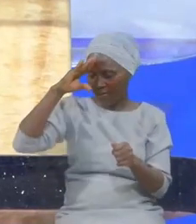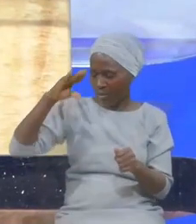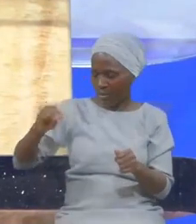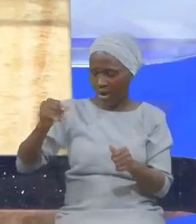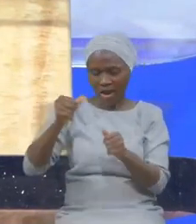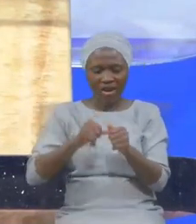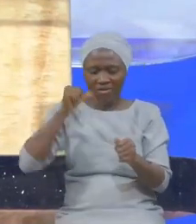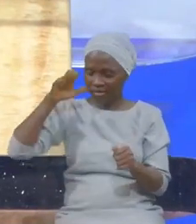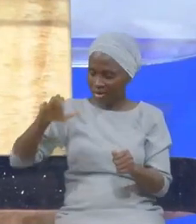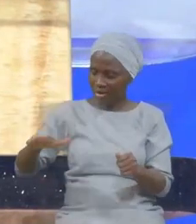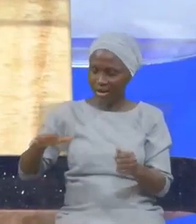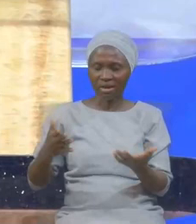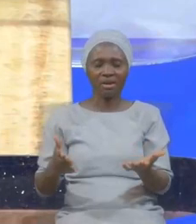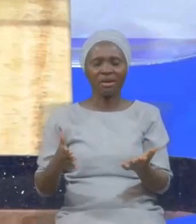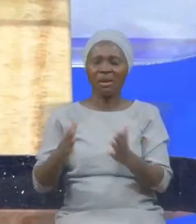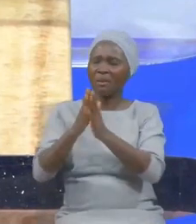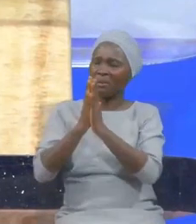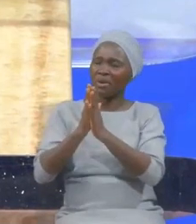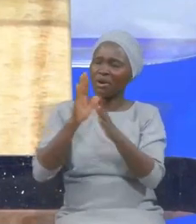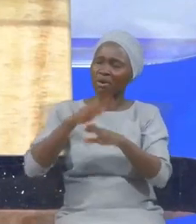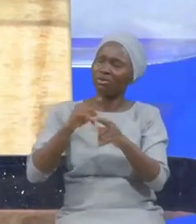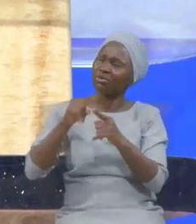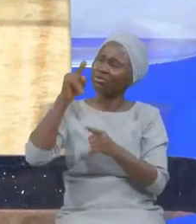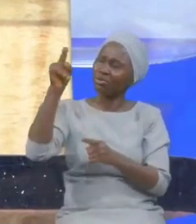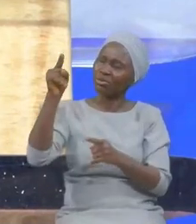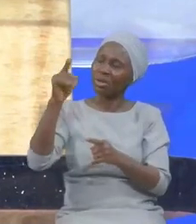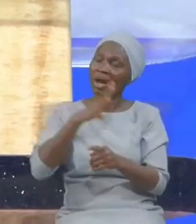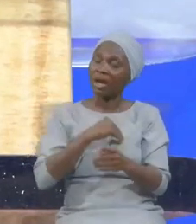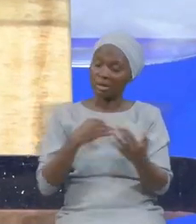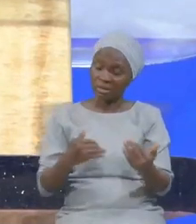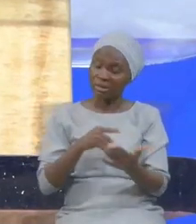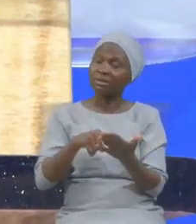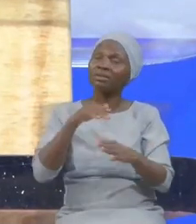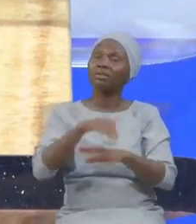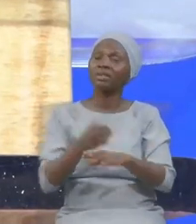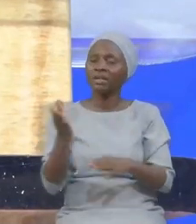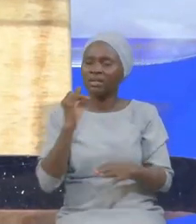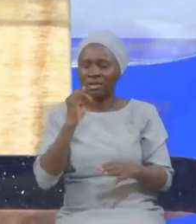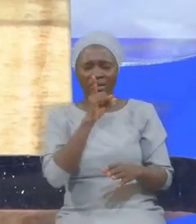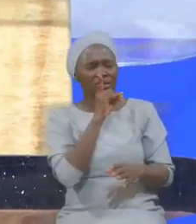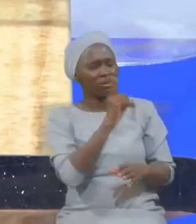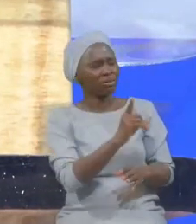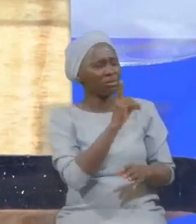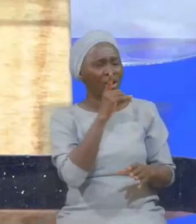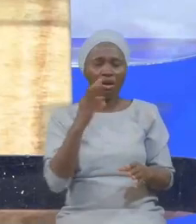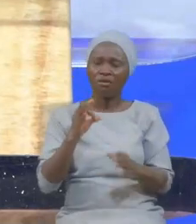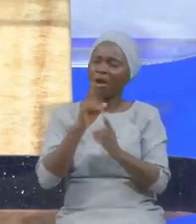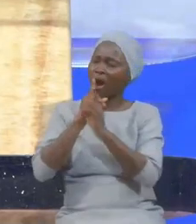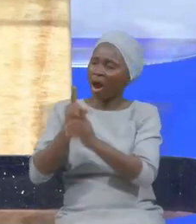fille. Alors tous t'ont invoqué. Et ce soir, il y a l'assurance de prière